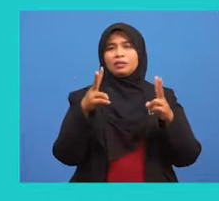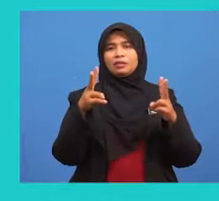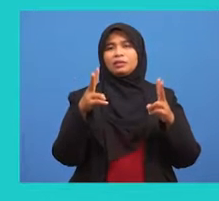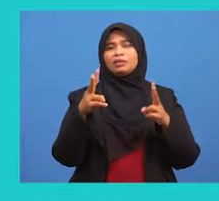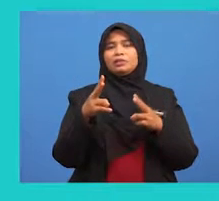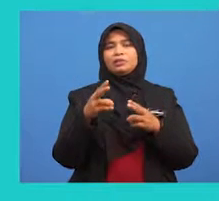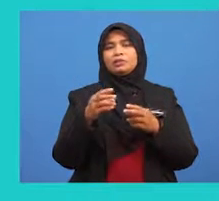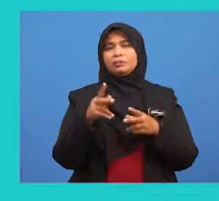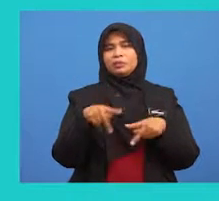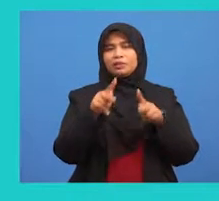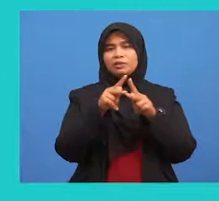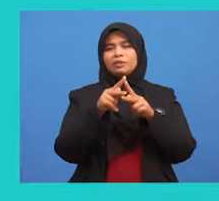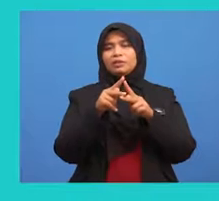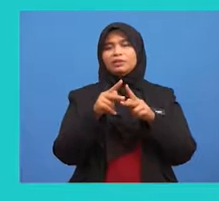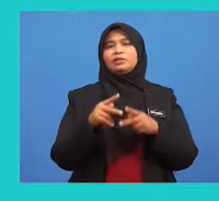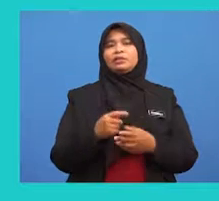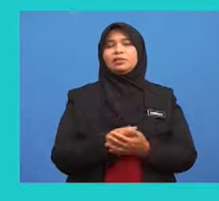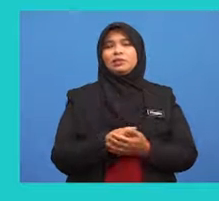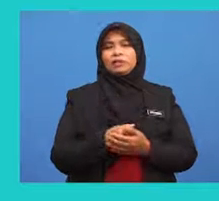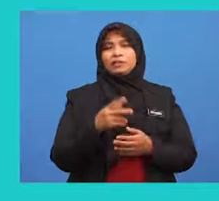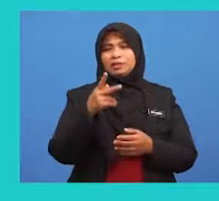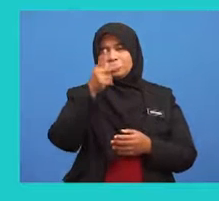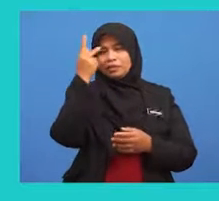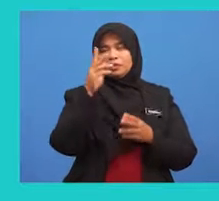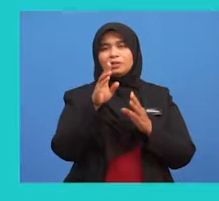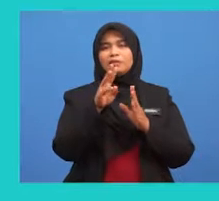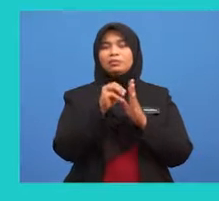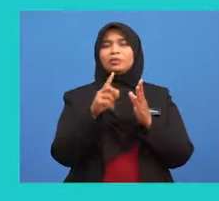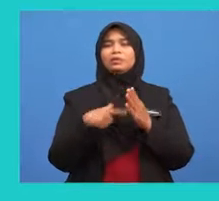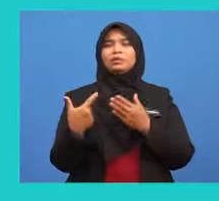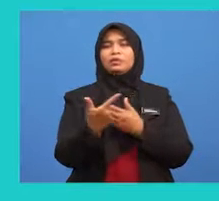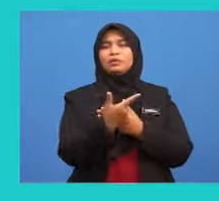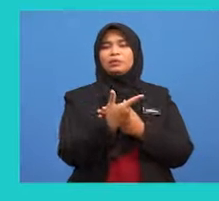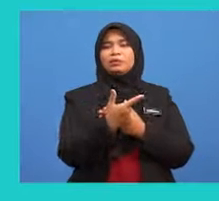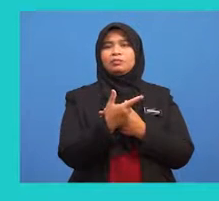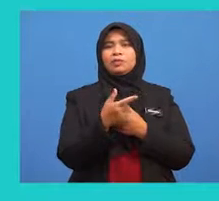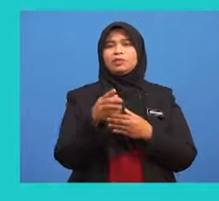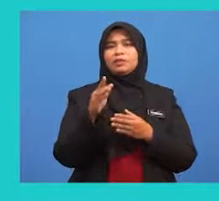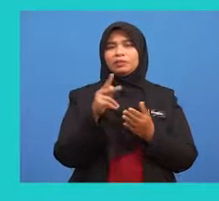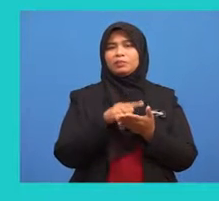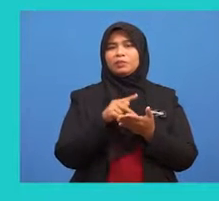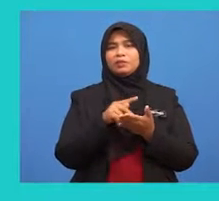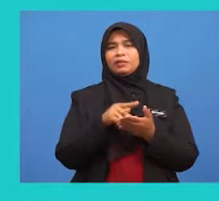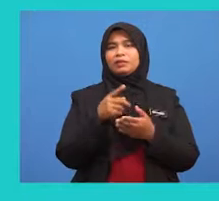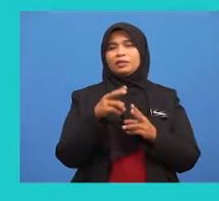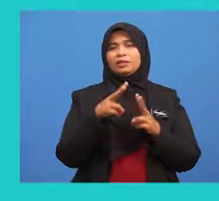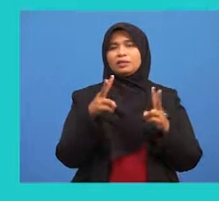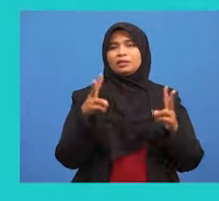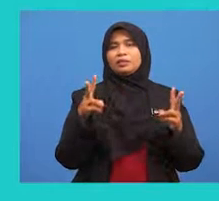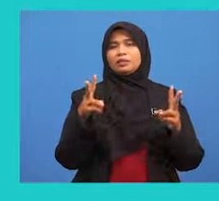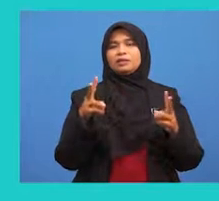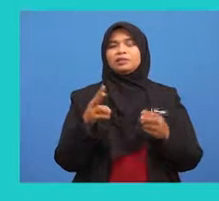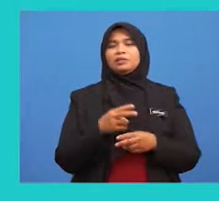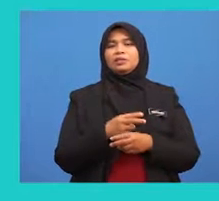kerana ianya melibatkan beberapa pengiraan pelarasan yang sangat